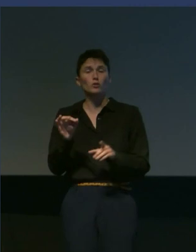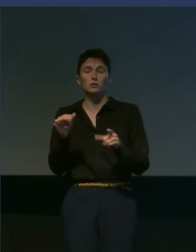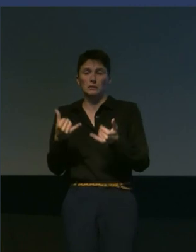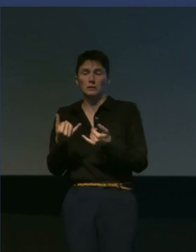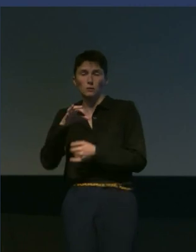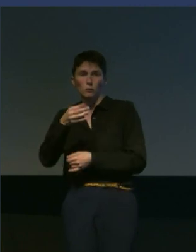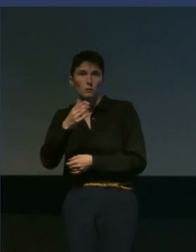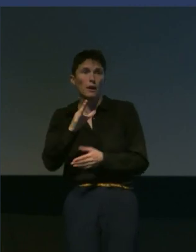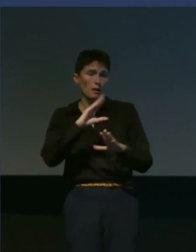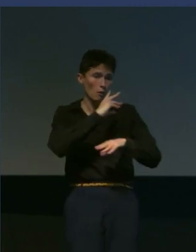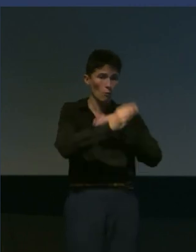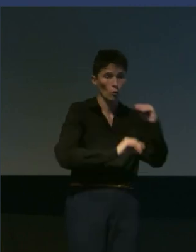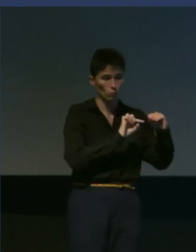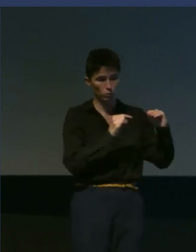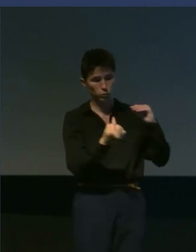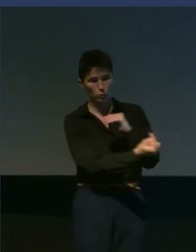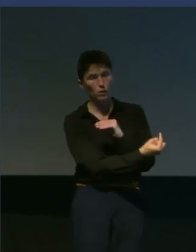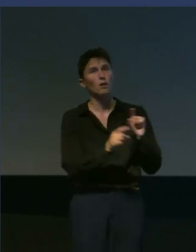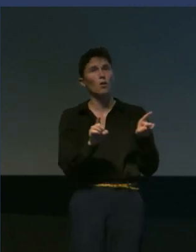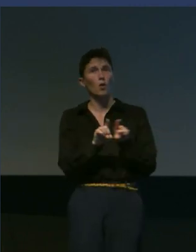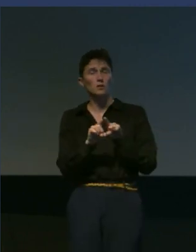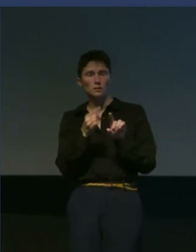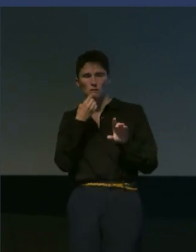Tout à fait.